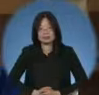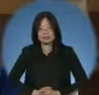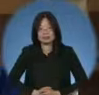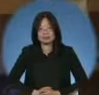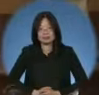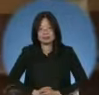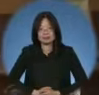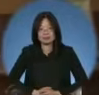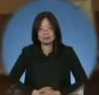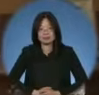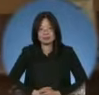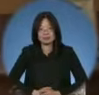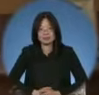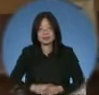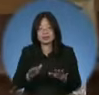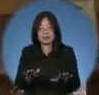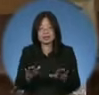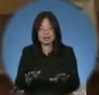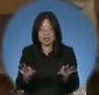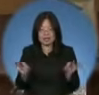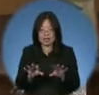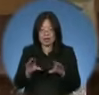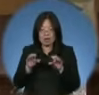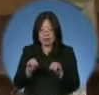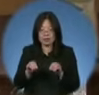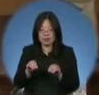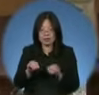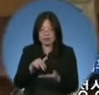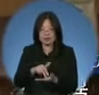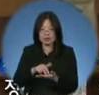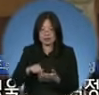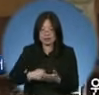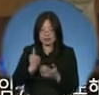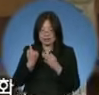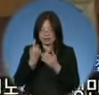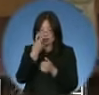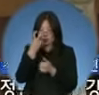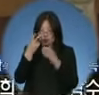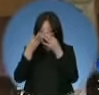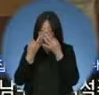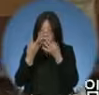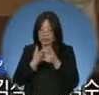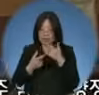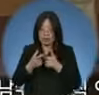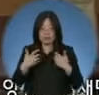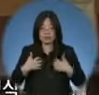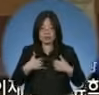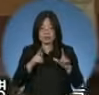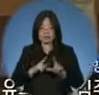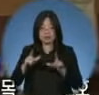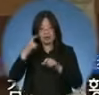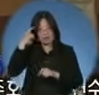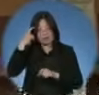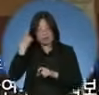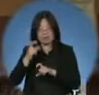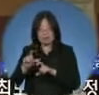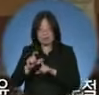자, 잠깐 멈춰서서 자신을 돌아보시고요. 어떻게 하면 더 재미있게 살까